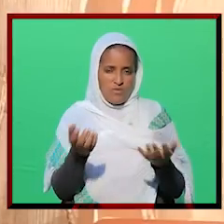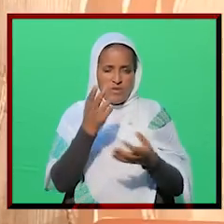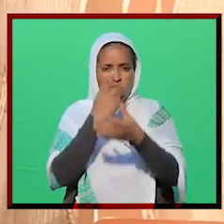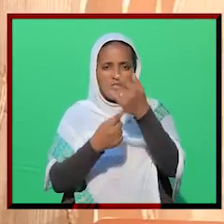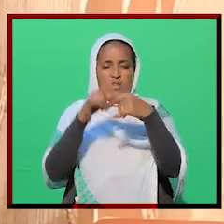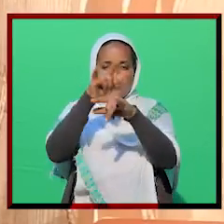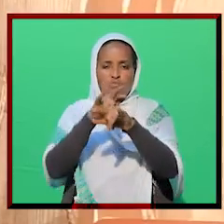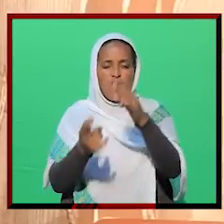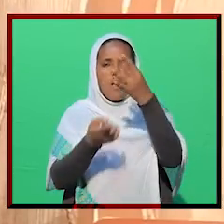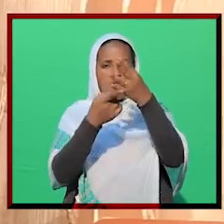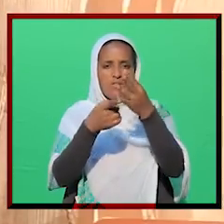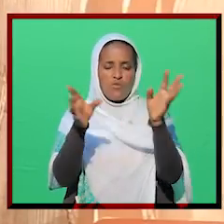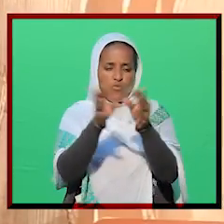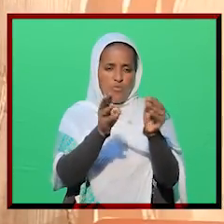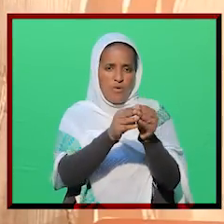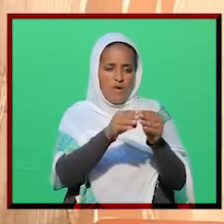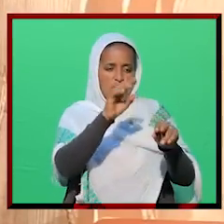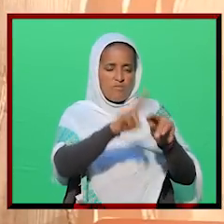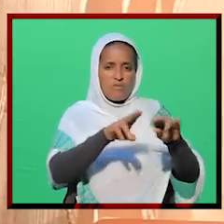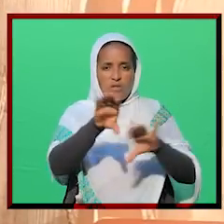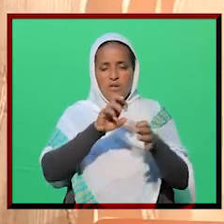በመንግስተ ስላሴ። ስለዚህም ንጉሱ